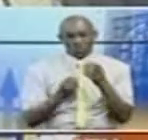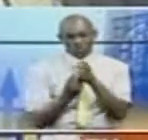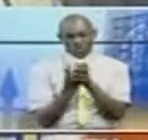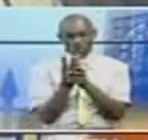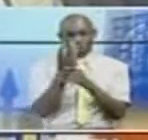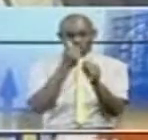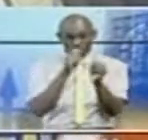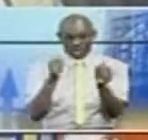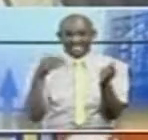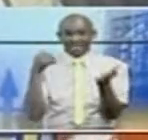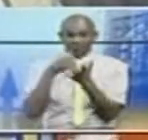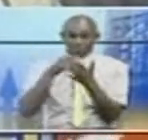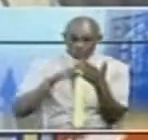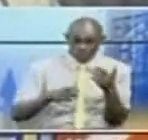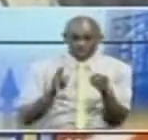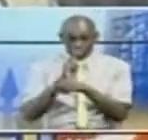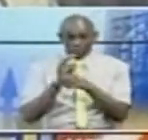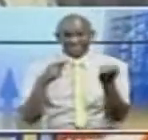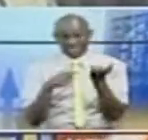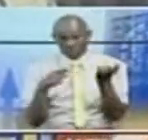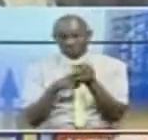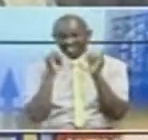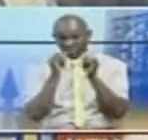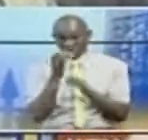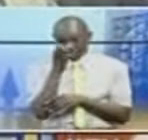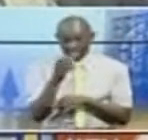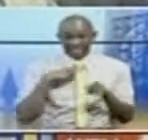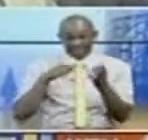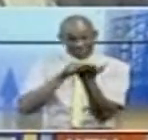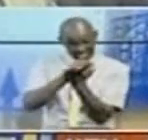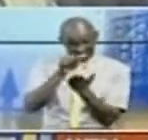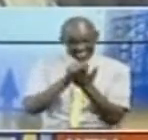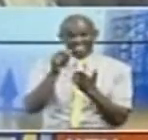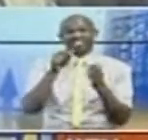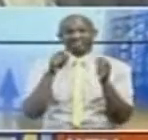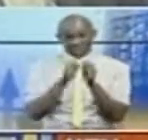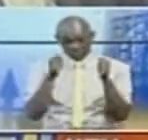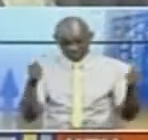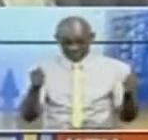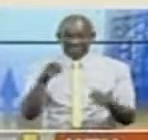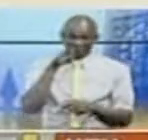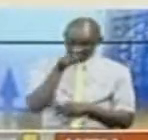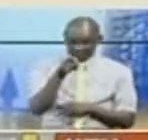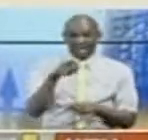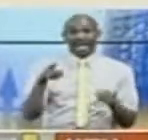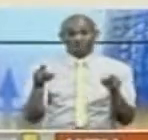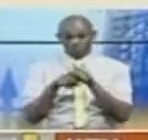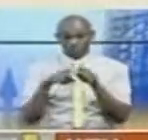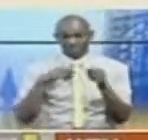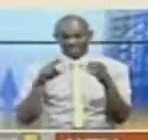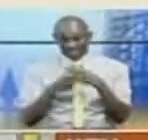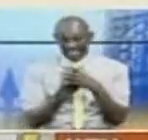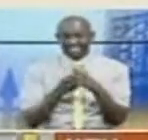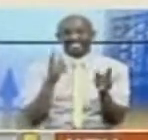wake. Miongoni mwao, matumizi ya teknolojia mpya katika shughuli za uchapishaji wa taarifa kupitia magazeti na kukianzisha upya